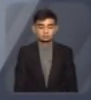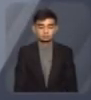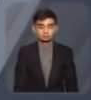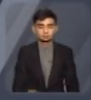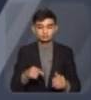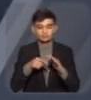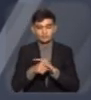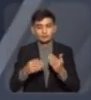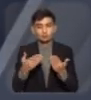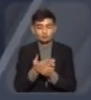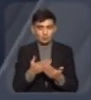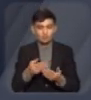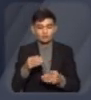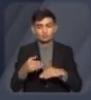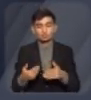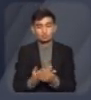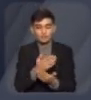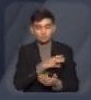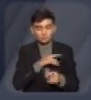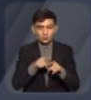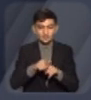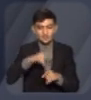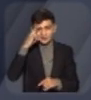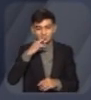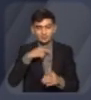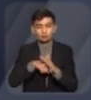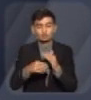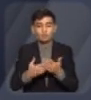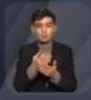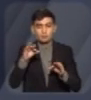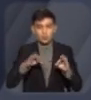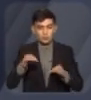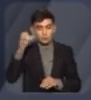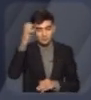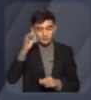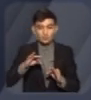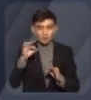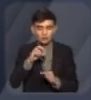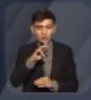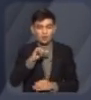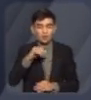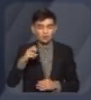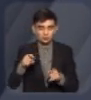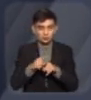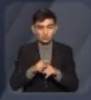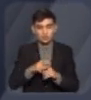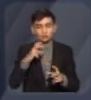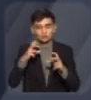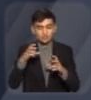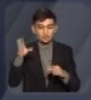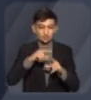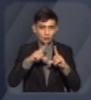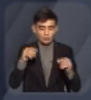Не опять основа. Правительство Казахстана одобрило новую программу развития образования и науки. Что ждет студентов и школьников?